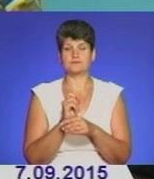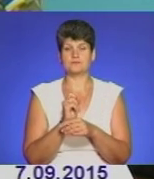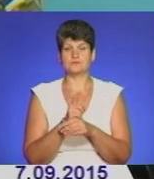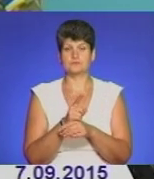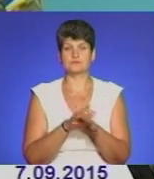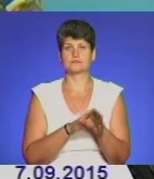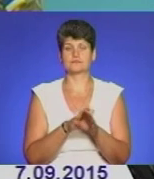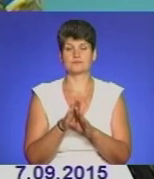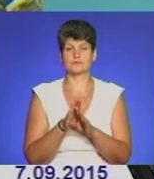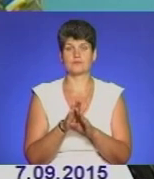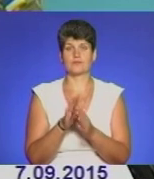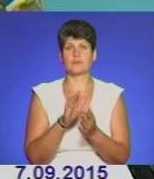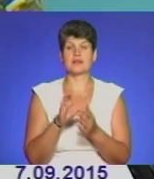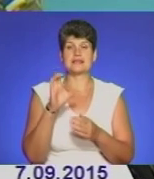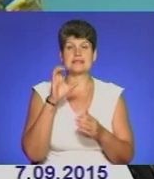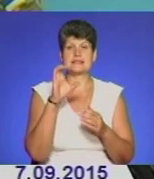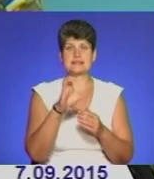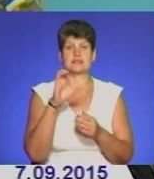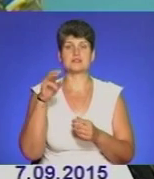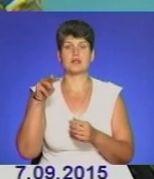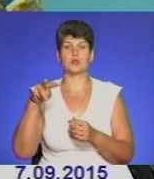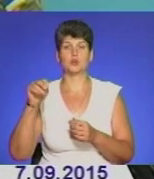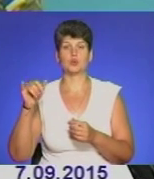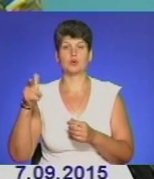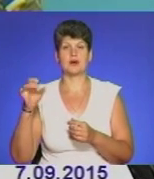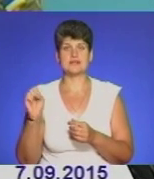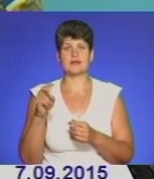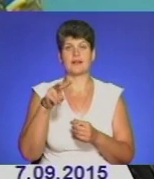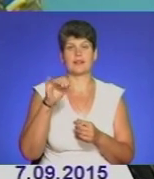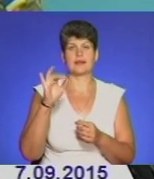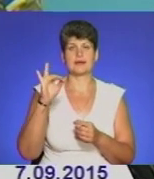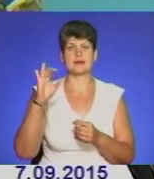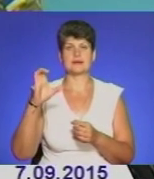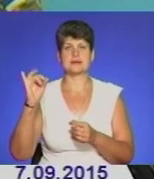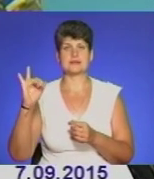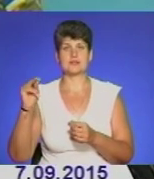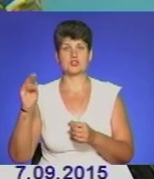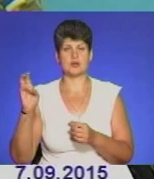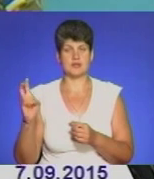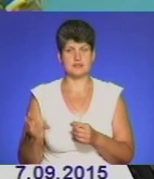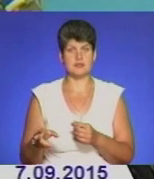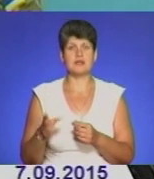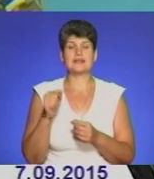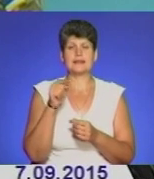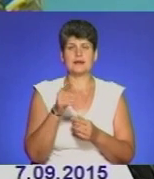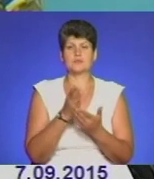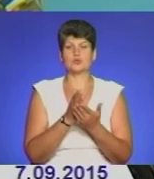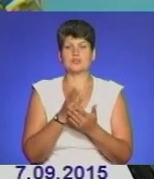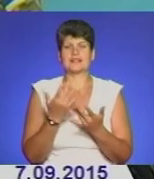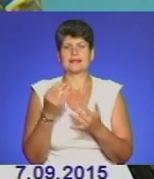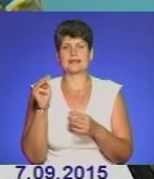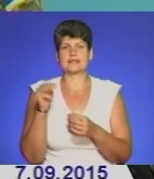від Станиці Луганської, закінчуючи Лисичанськом. Це там служить кілька тисяч